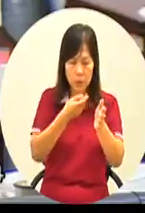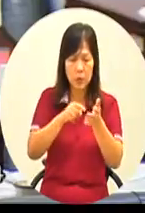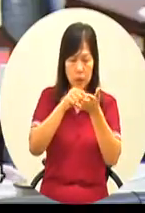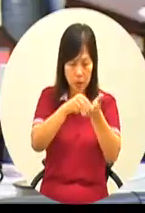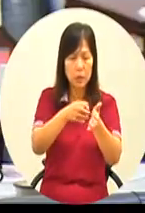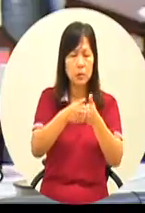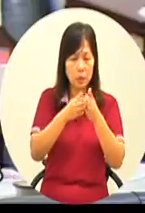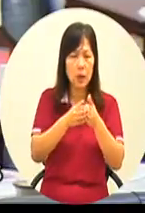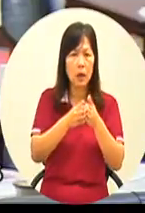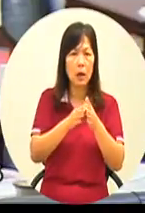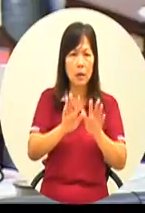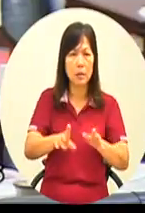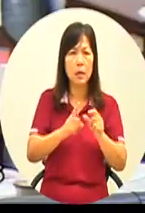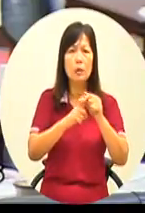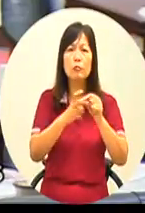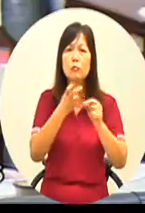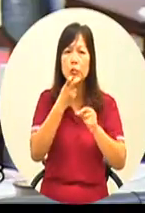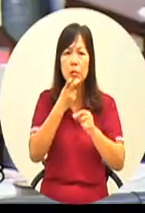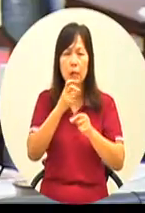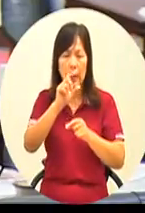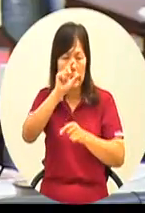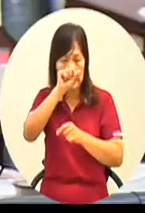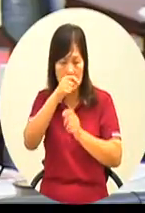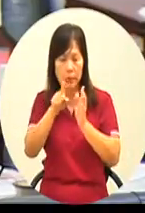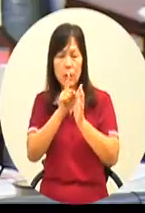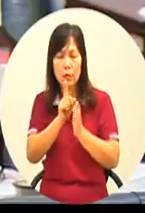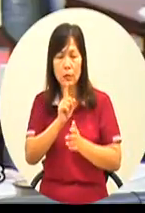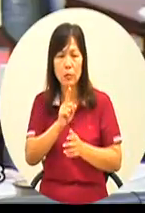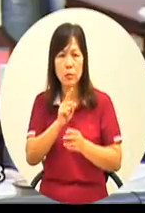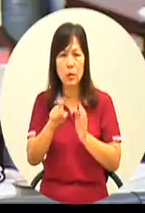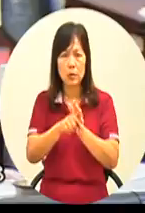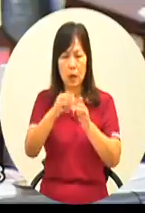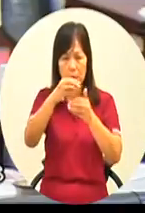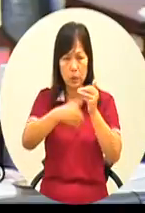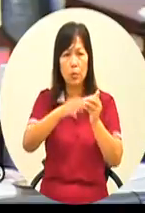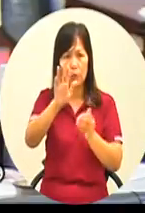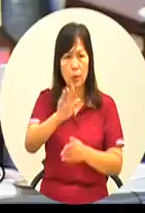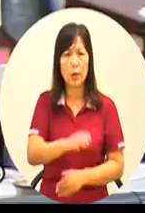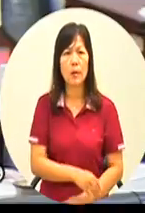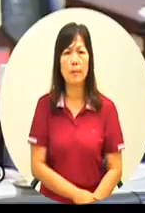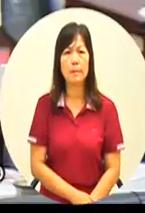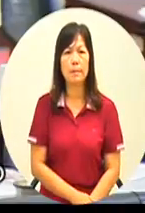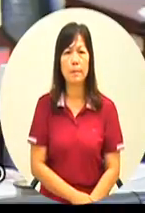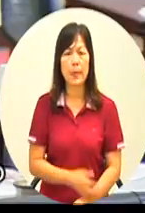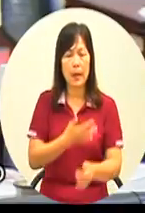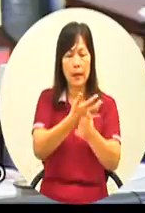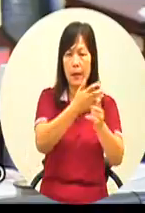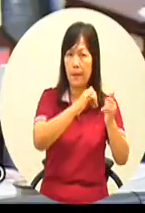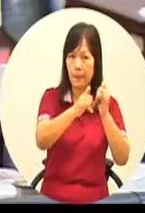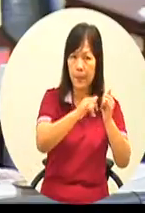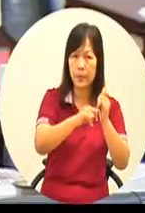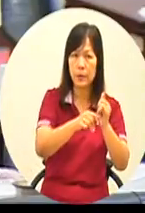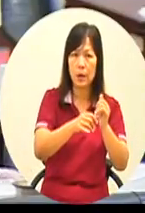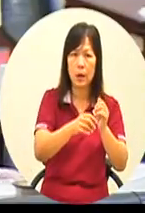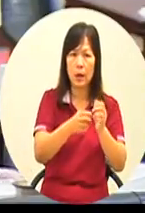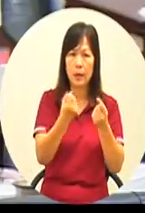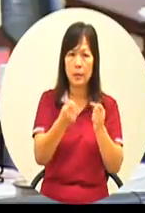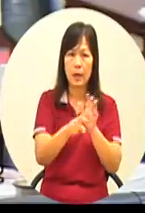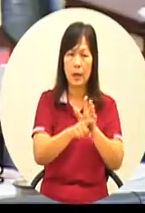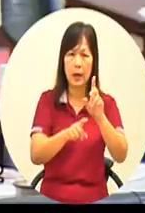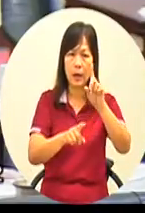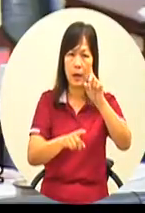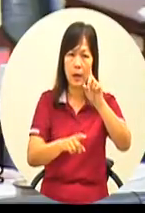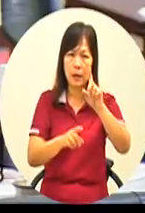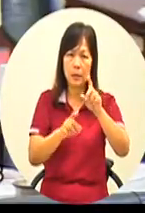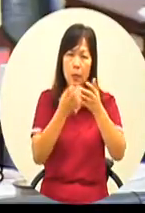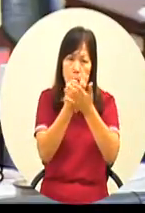在呢，中央呢特别有这样的一个措施出来，就是要让民众呢能够尽量在优惠的地